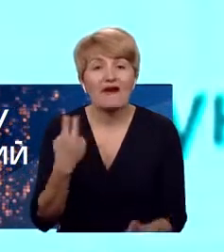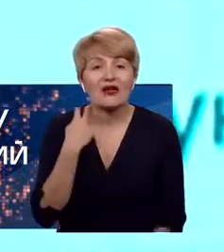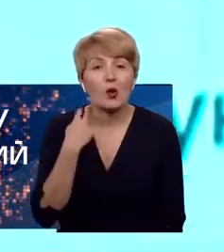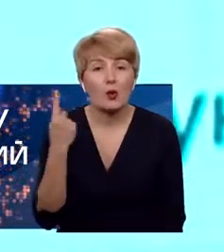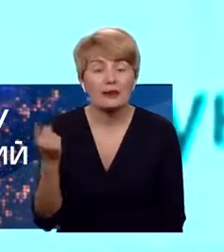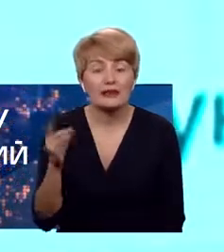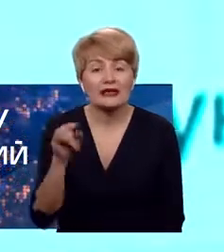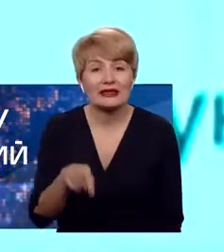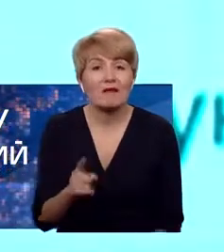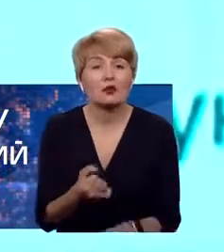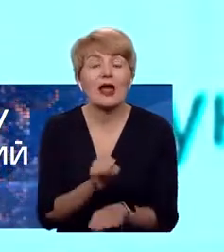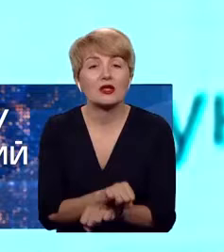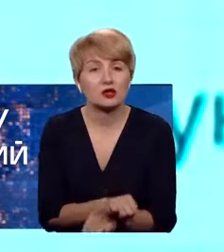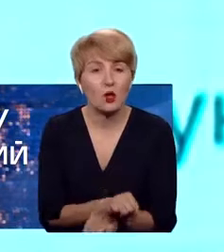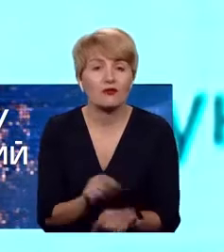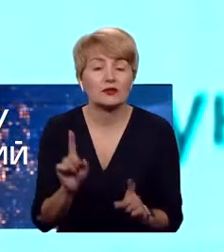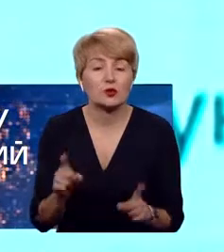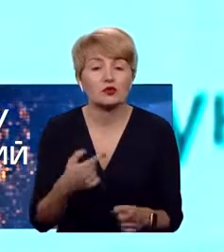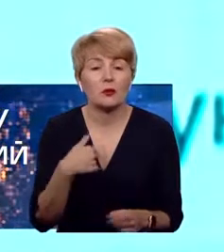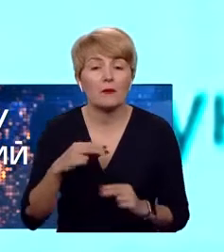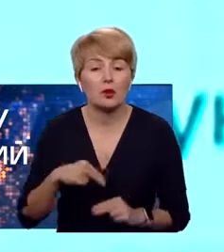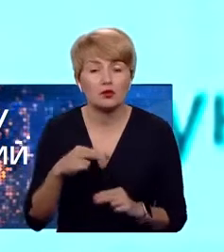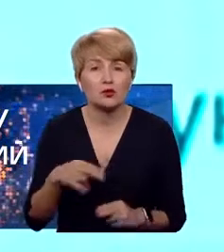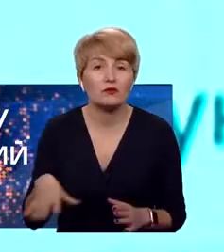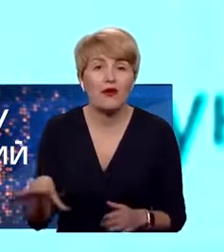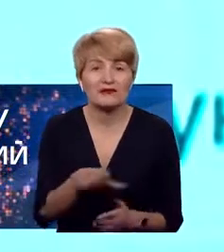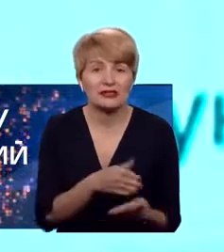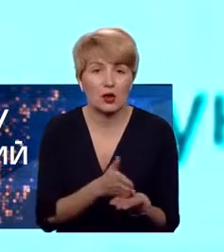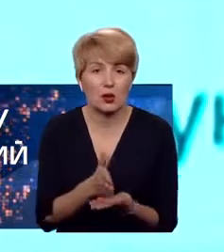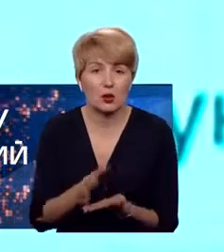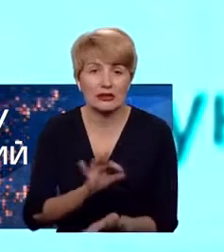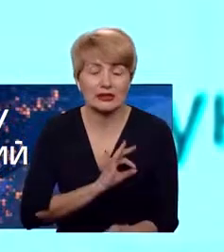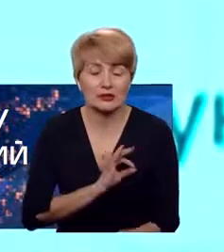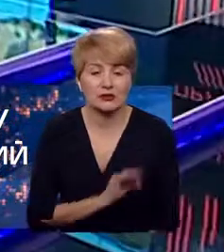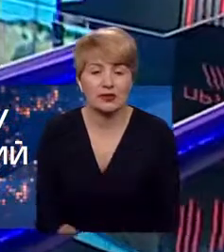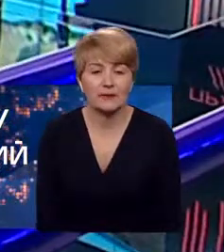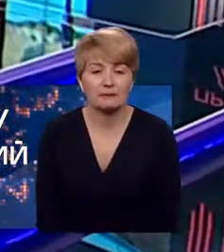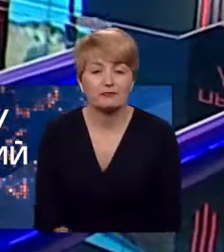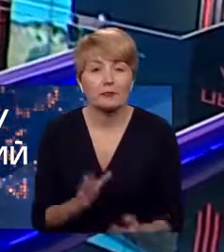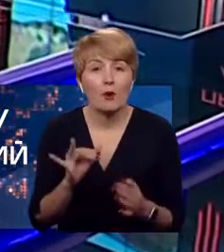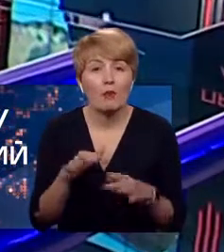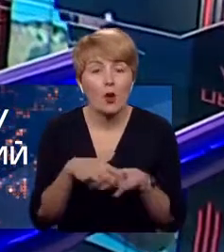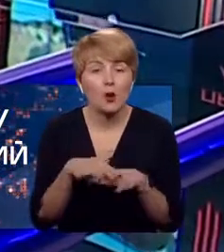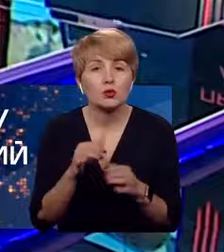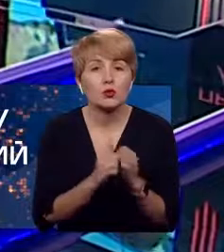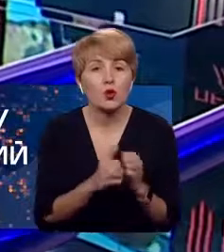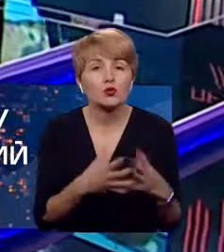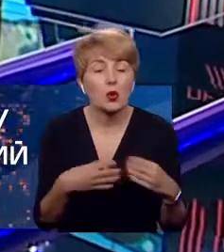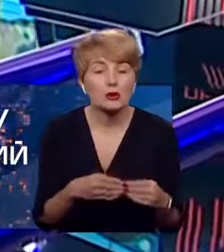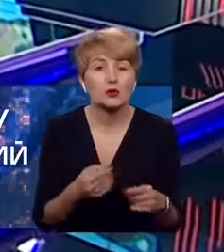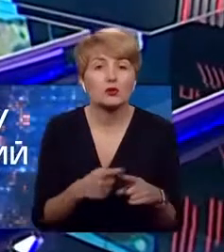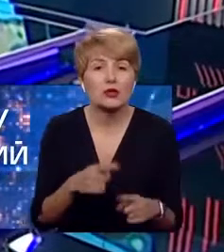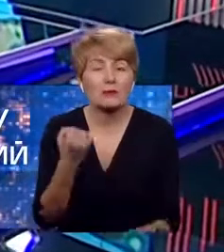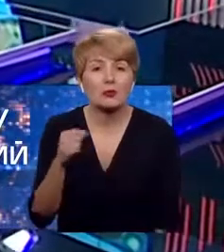Великобританії, і там вони арештовані, тому що ми працюємо по всіх юрисдикціях. В перерахунку на кожну родину це перемога, це